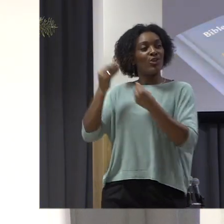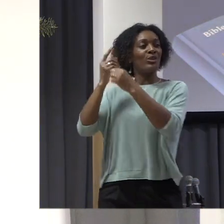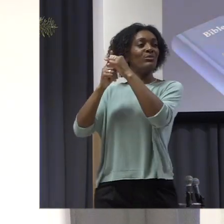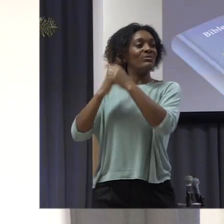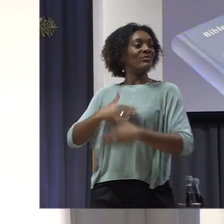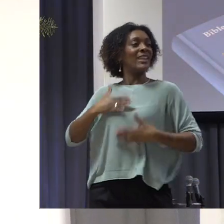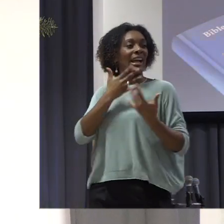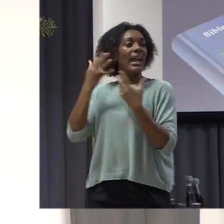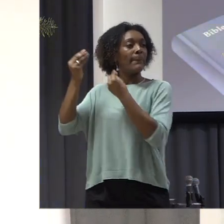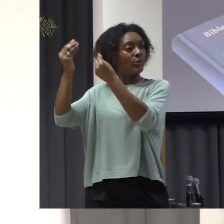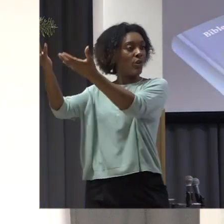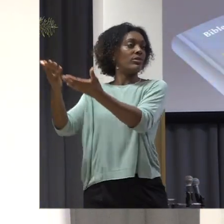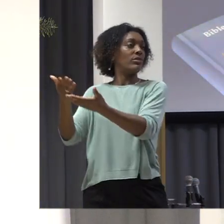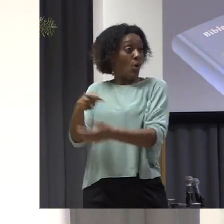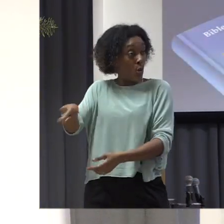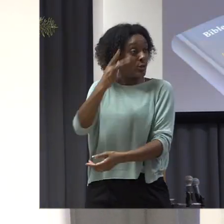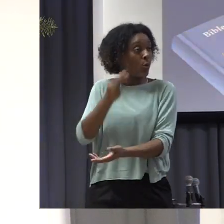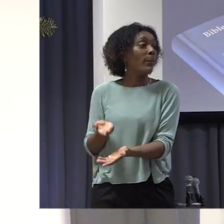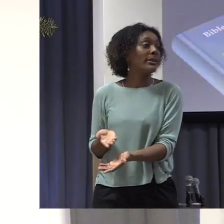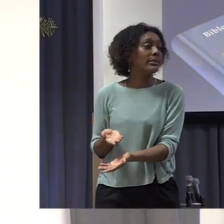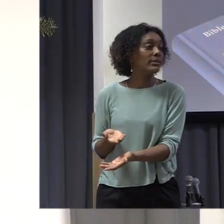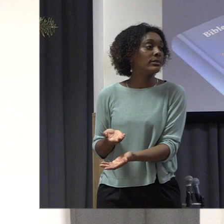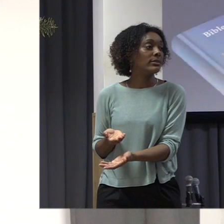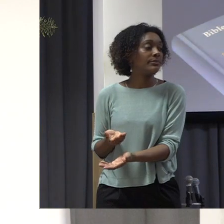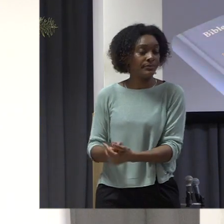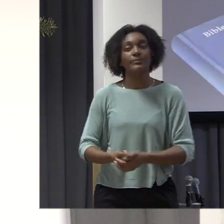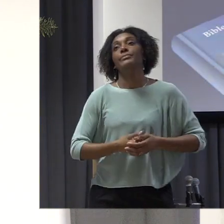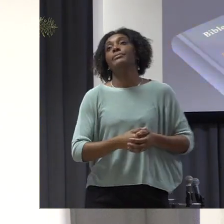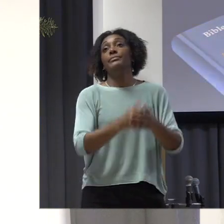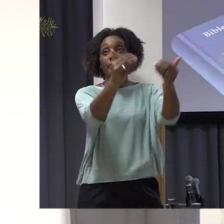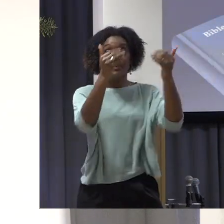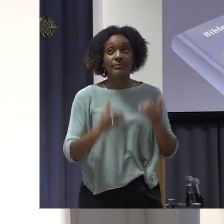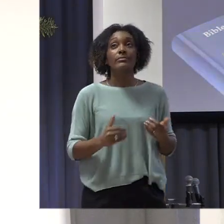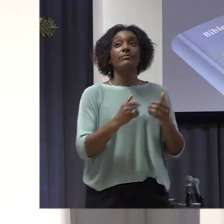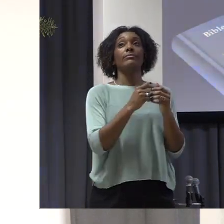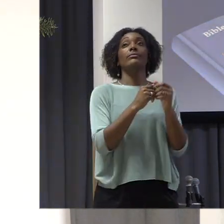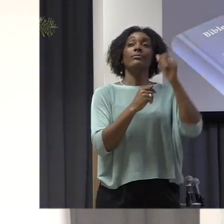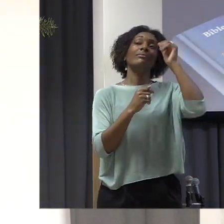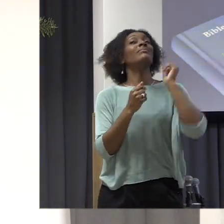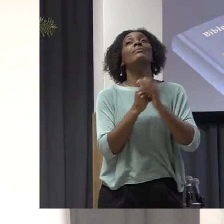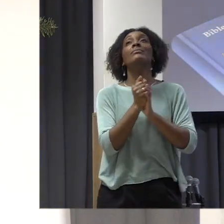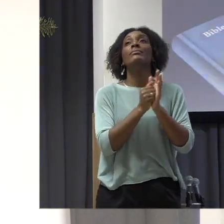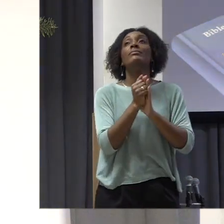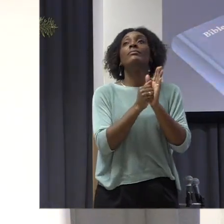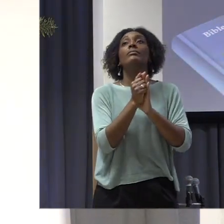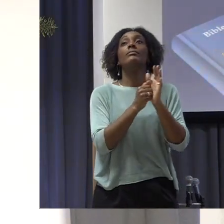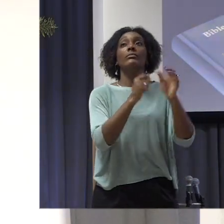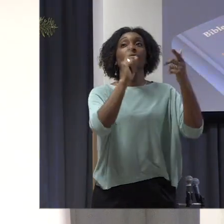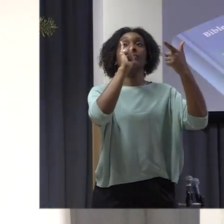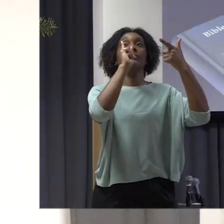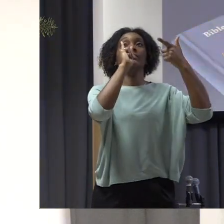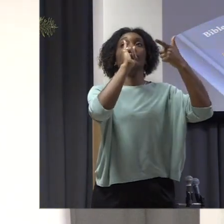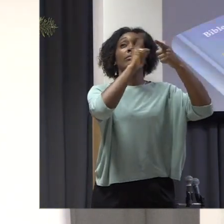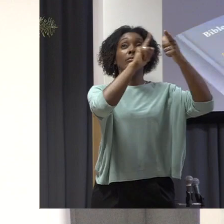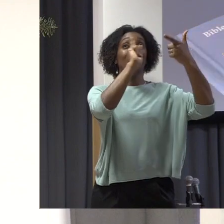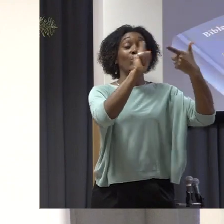Ils ont compris cela. Deux autres choses importantes dans la façon dont ce message a été apporté, que je voulais mettre en avant, c'est que ce message